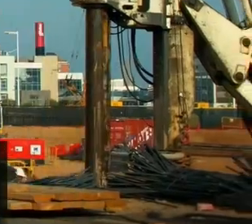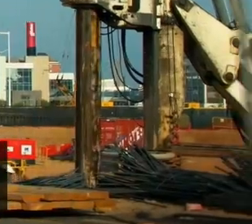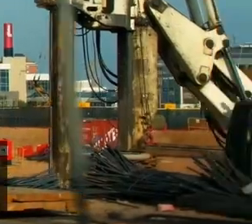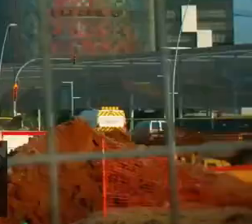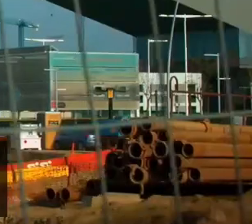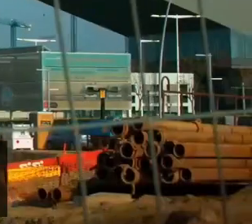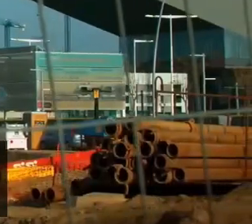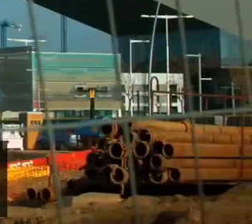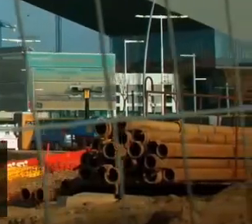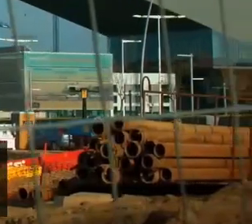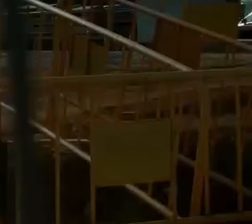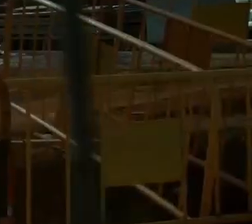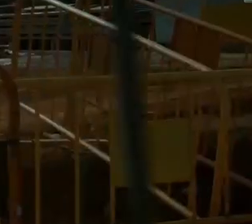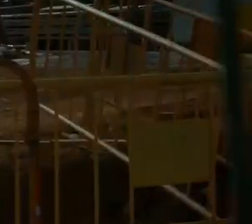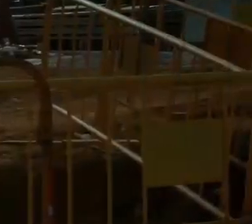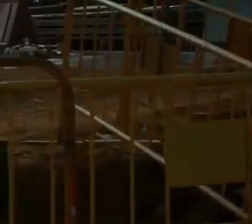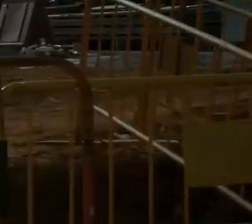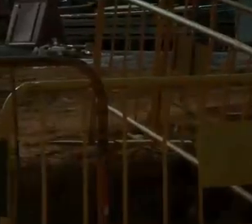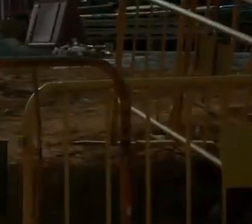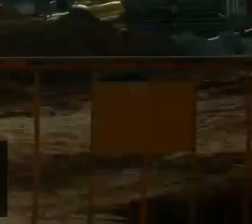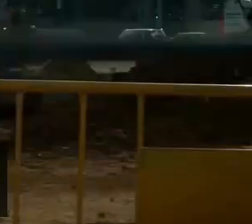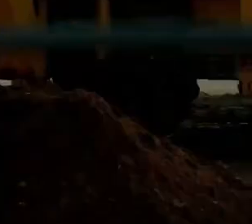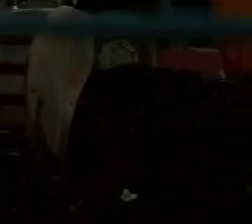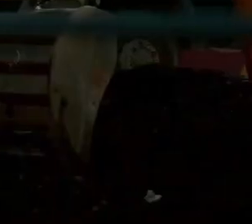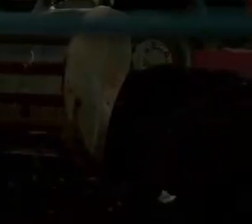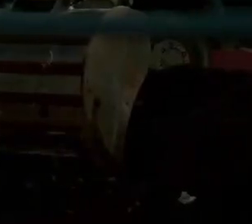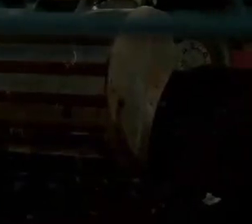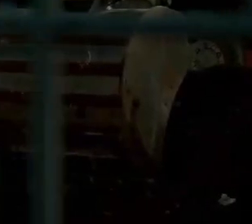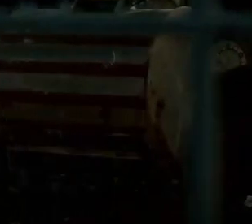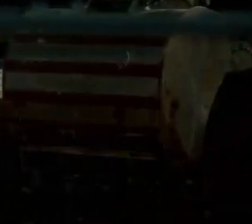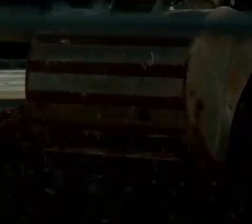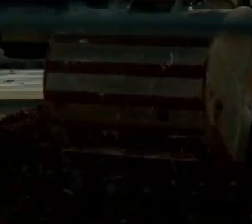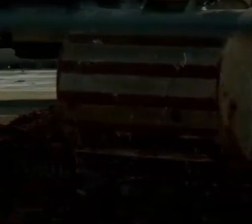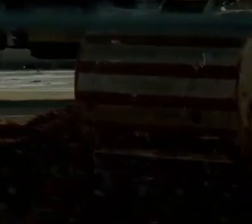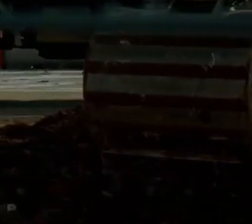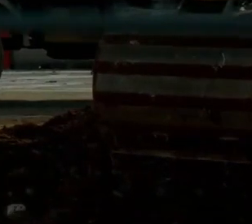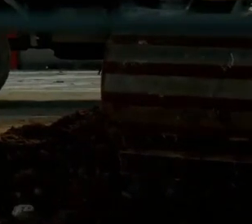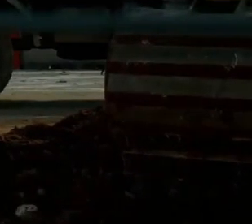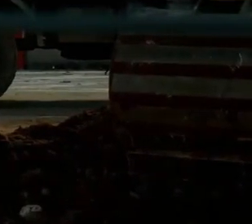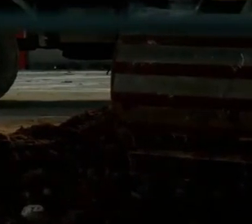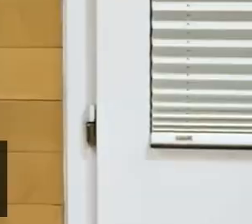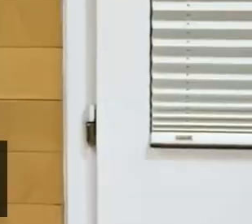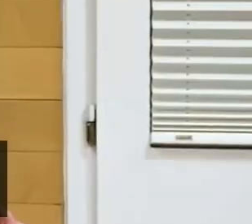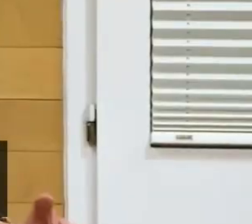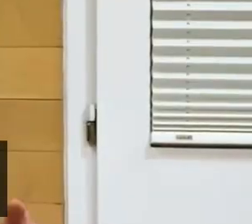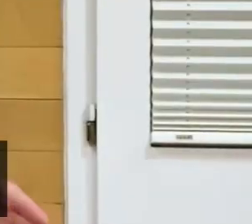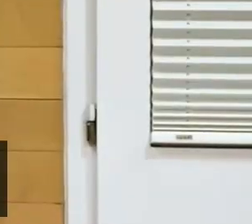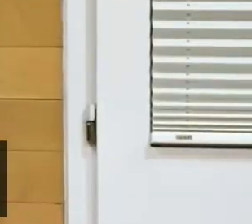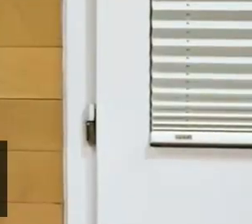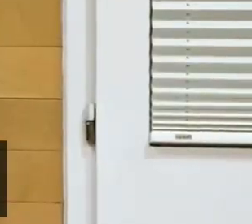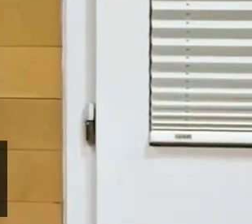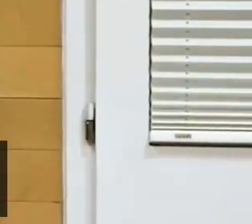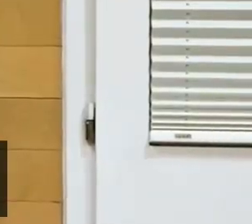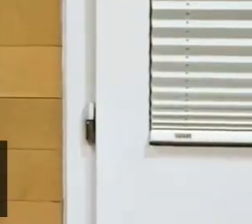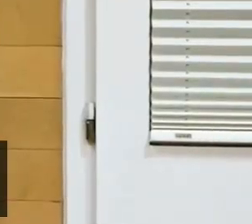com pensem l'aigua, de com pensem l'energia. Totes aquestes actuacions Barcelona les porta desenvolupant des de fa molt de temps. Però, evidentment, avui